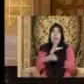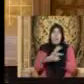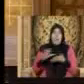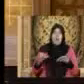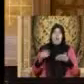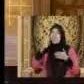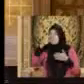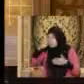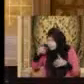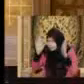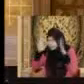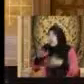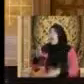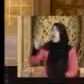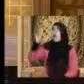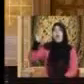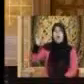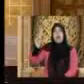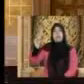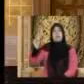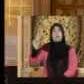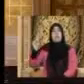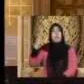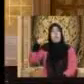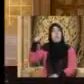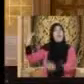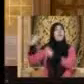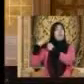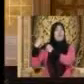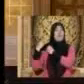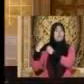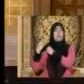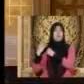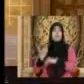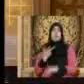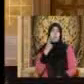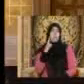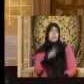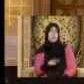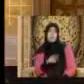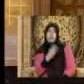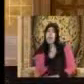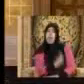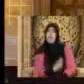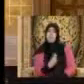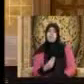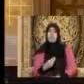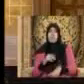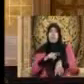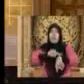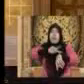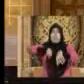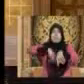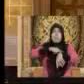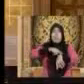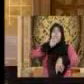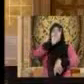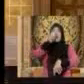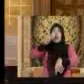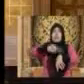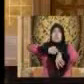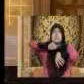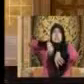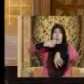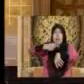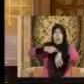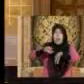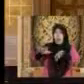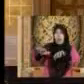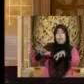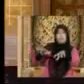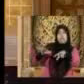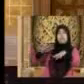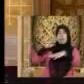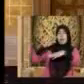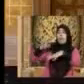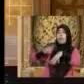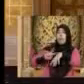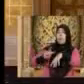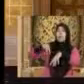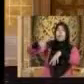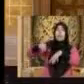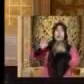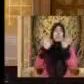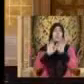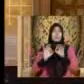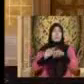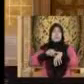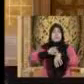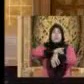بما يفيدهم. شنو قاعد الطفل الصغير 12 ساعة قدام الكمبيوتر لا يكاد ينهض من أمام